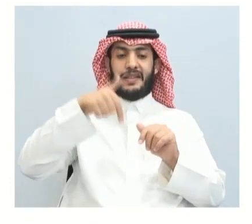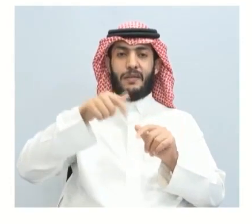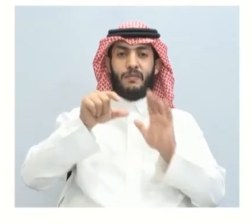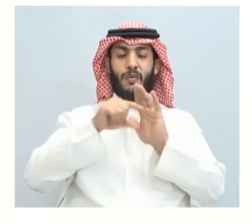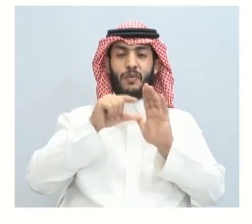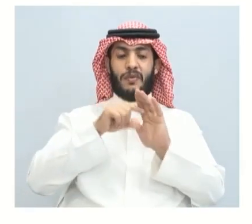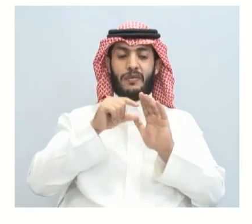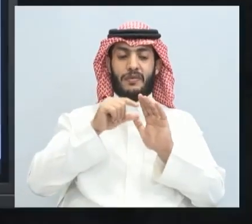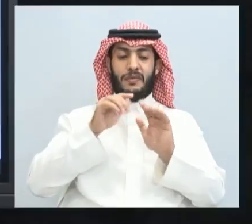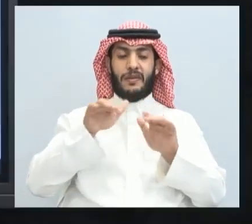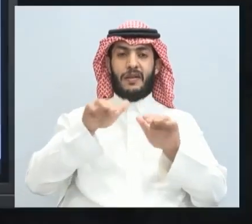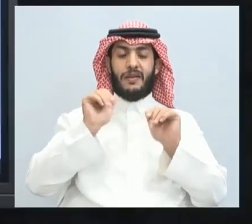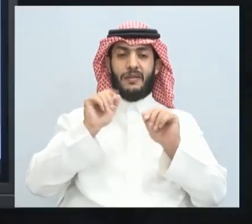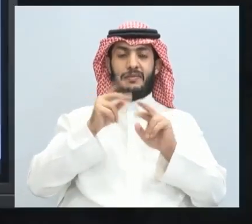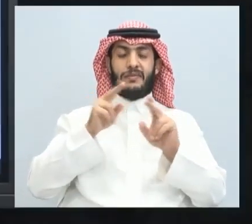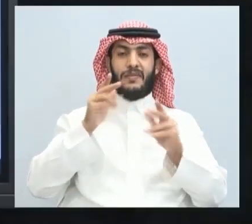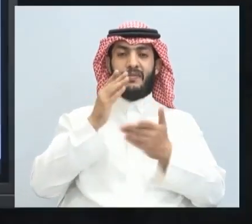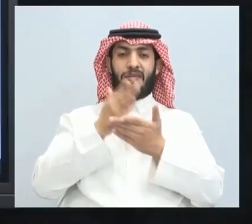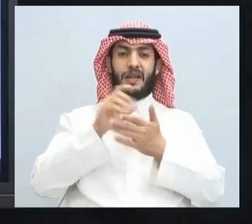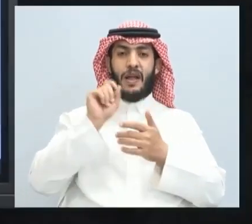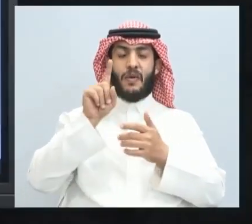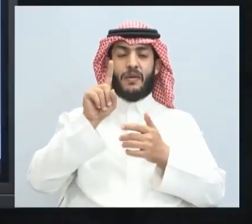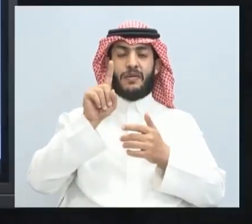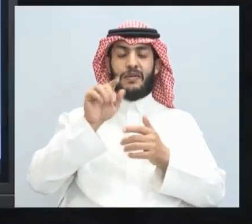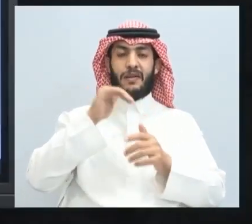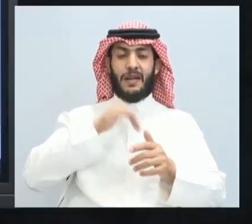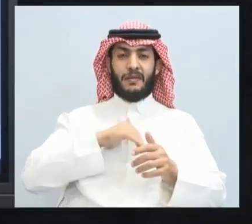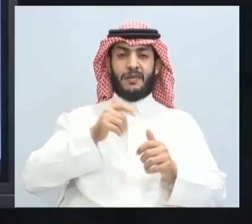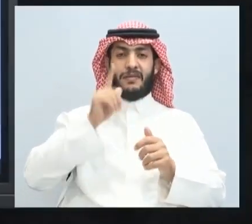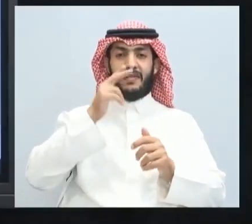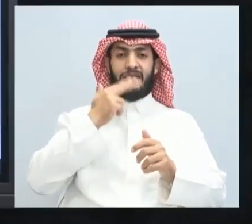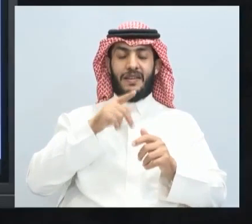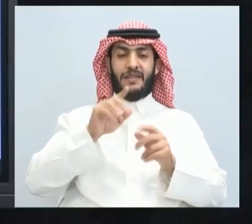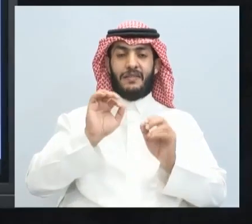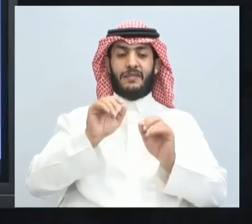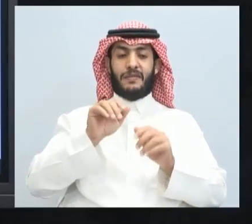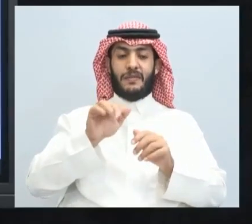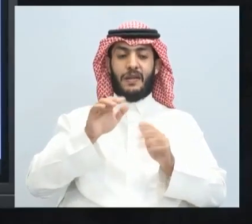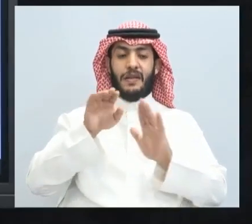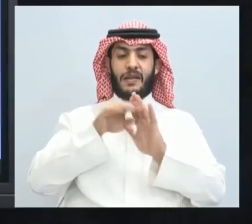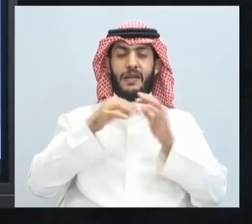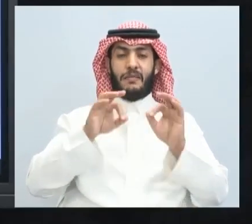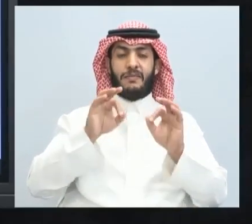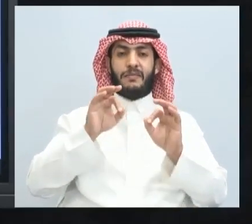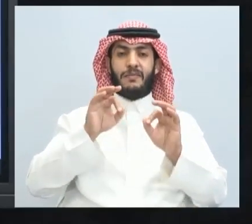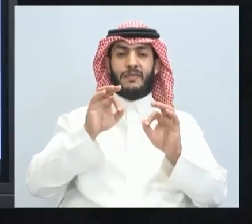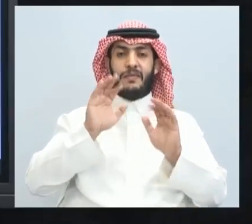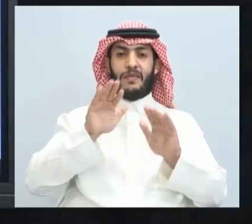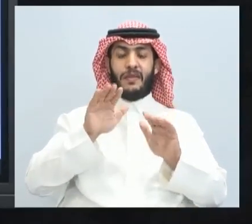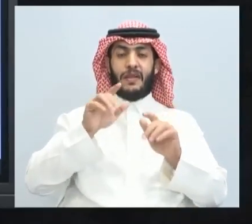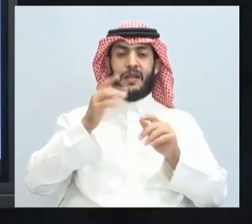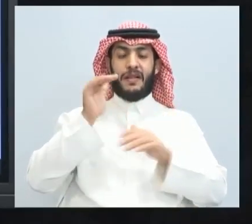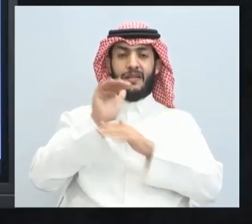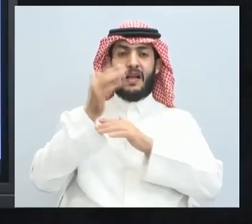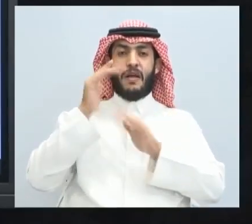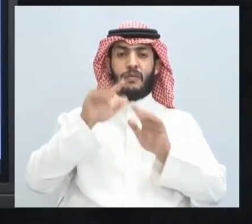موضوعات وانهينا موضوعات الفصل الاول اتمنى اني اكون وفقت يعني في طرحه طبعا الكلام هذا كما ذكرنا لكم في اللقاء